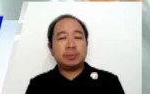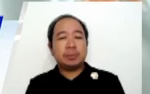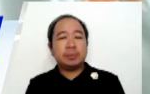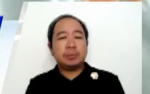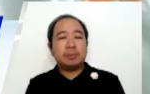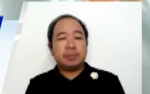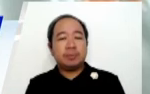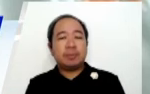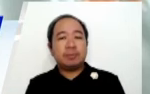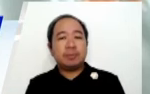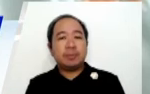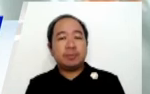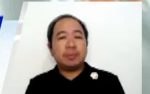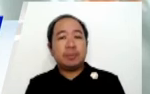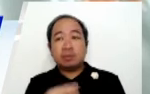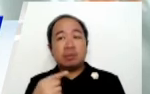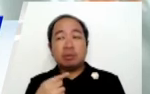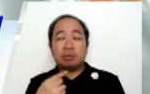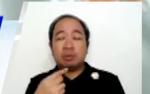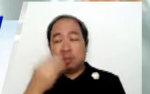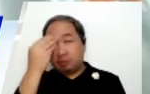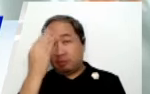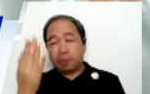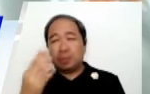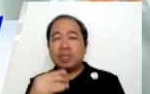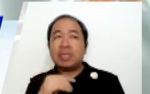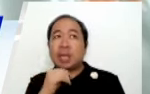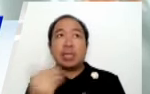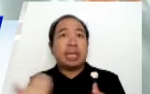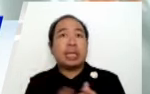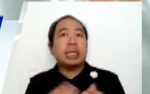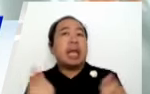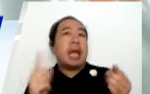sabi ko, hindi siya mauulit sa akin sa budget ng